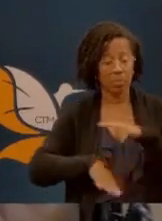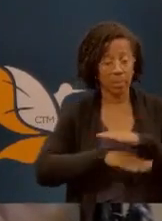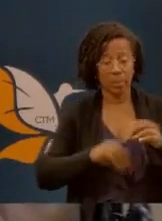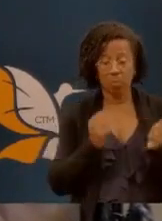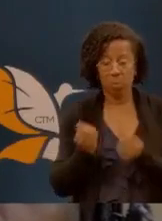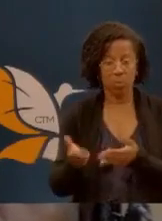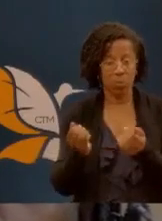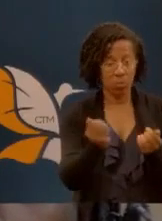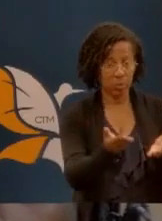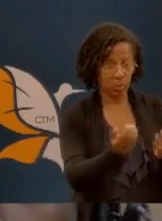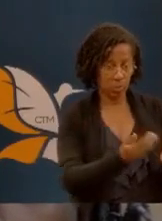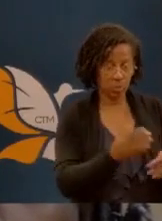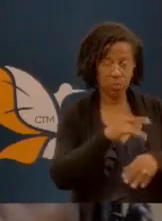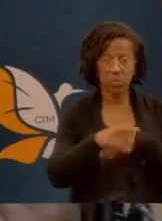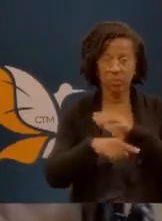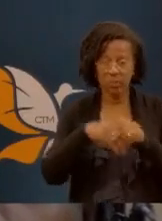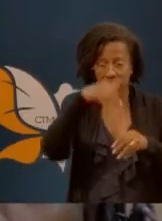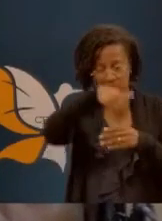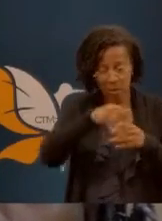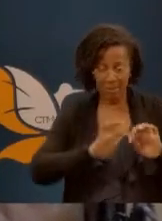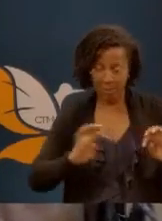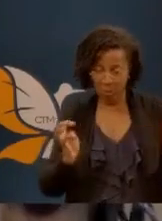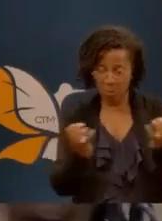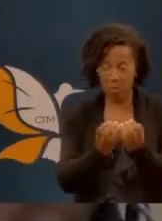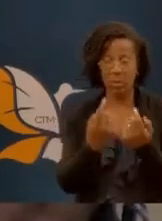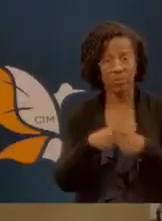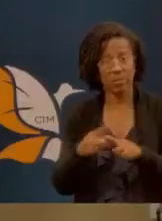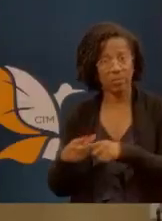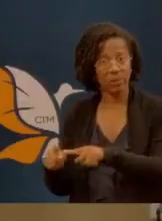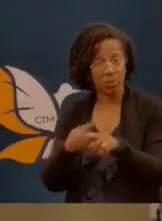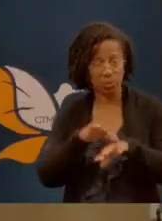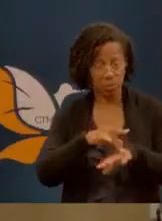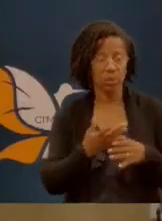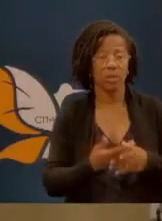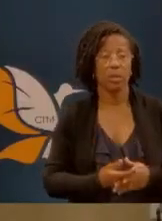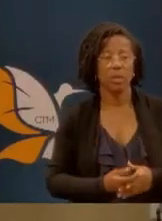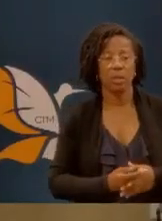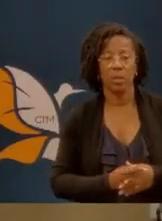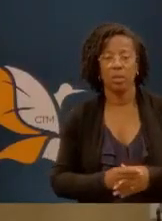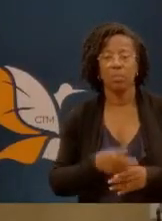qui ont été élaborées dans les différentes tables rondes pour qu'on voit qu'on arrive